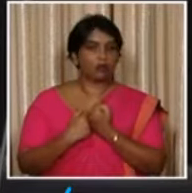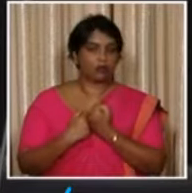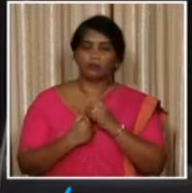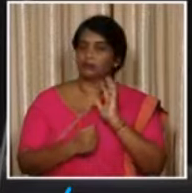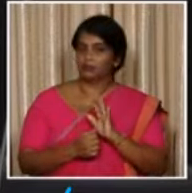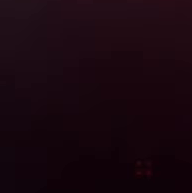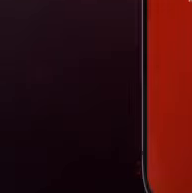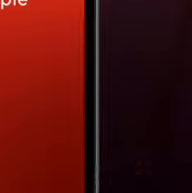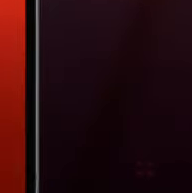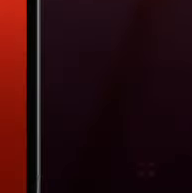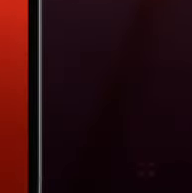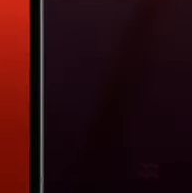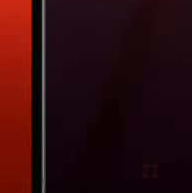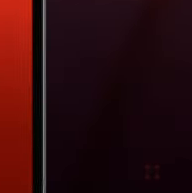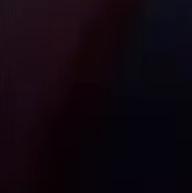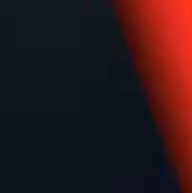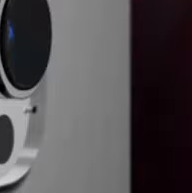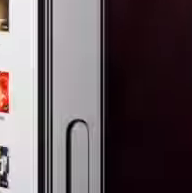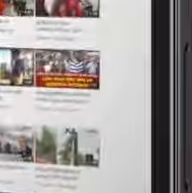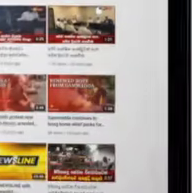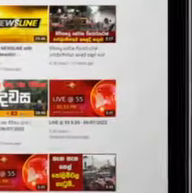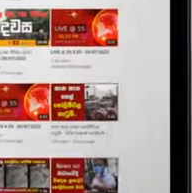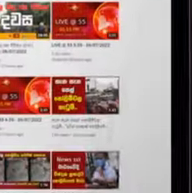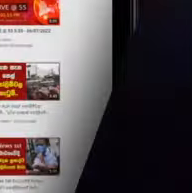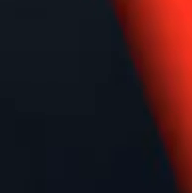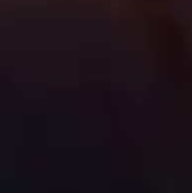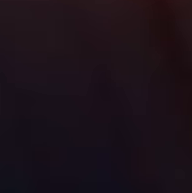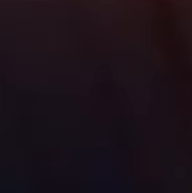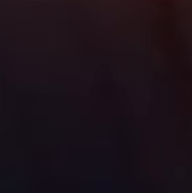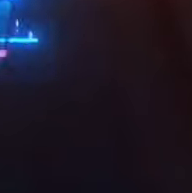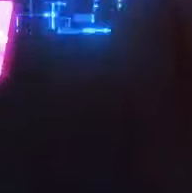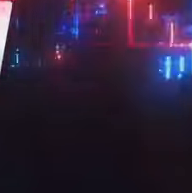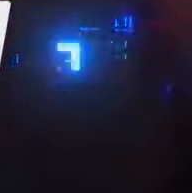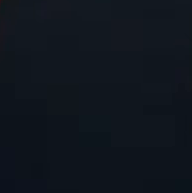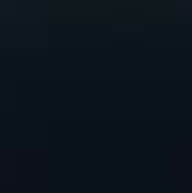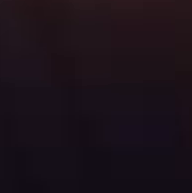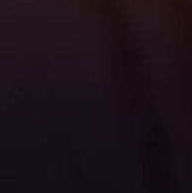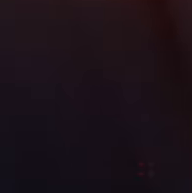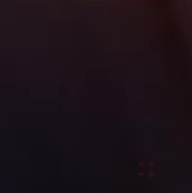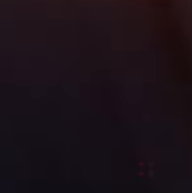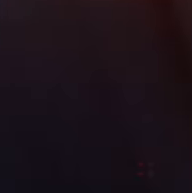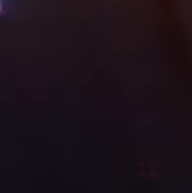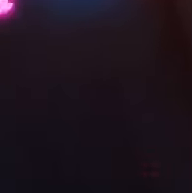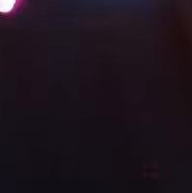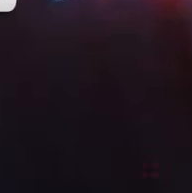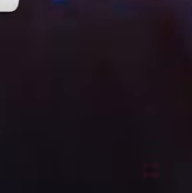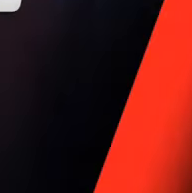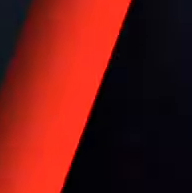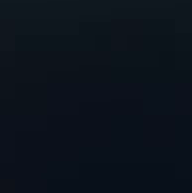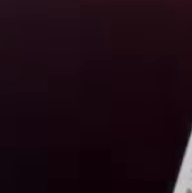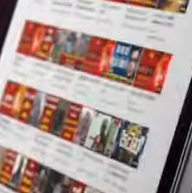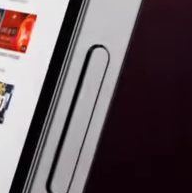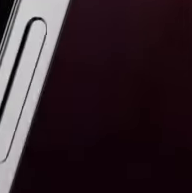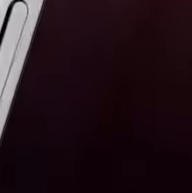දෙන්න. ඇත්ත කෙටියෙන් දත්ත වැඩියෙන් සයිබර් අවකාශයේ කලබන උවත්